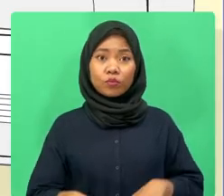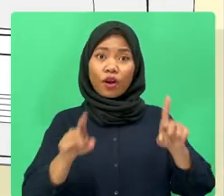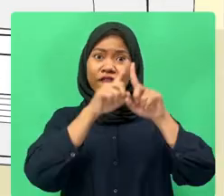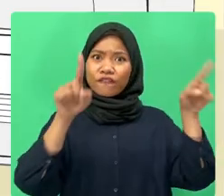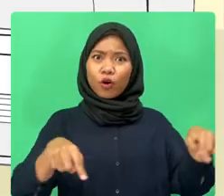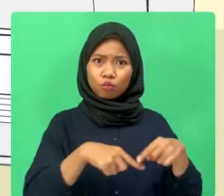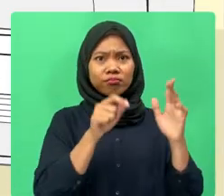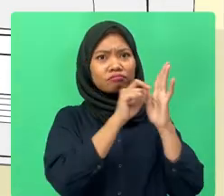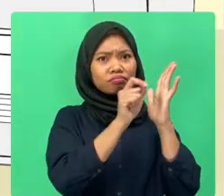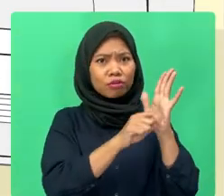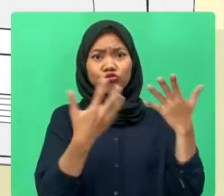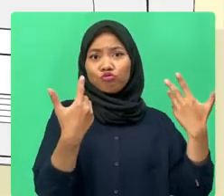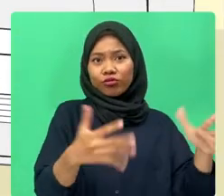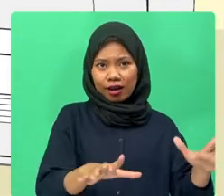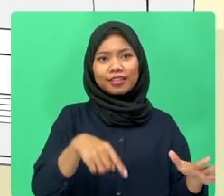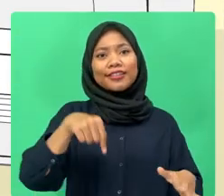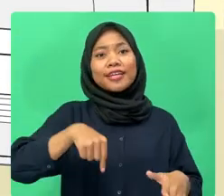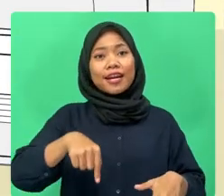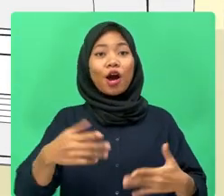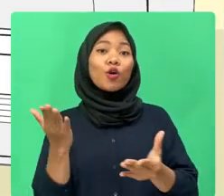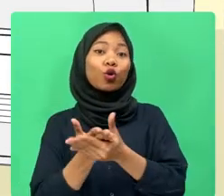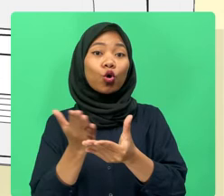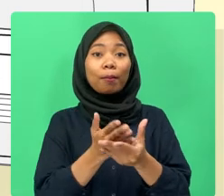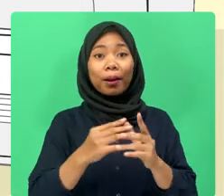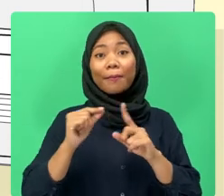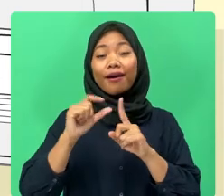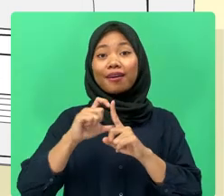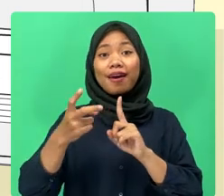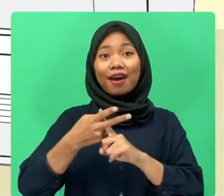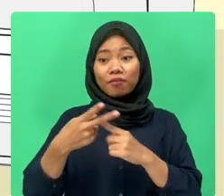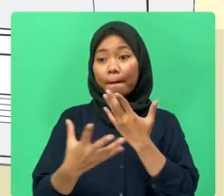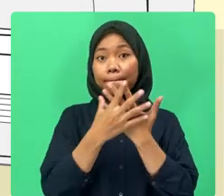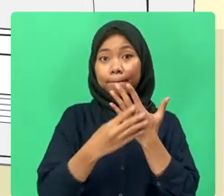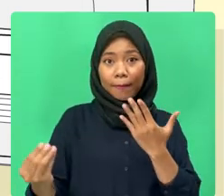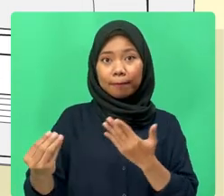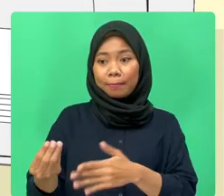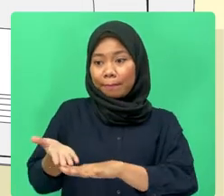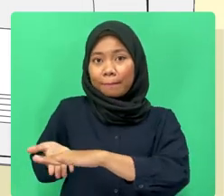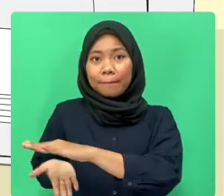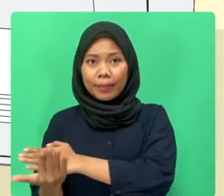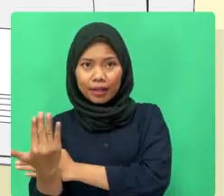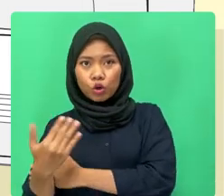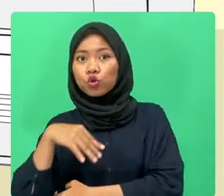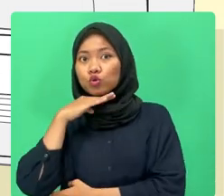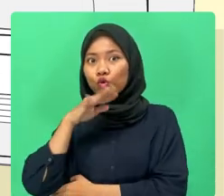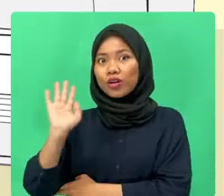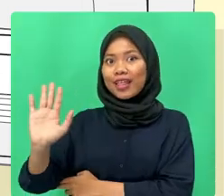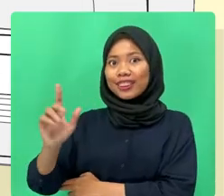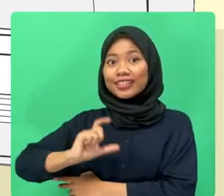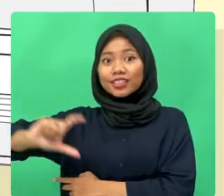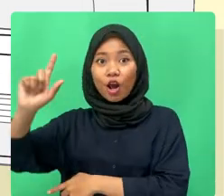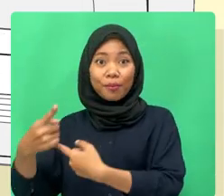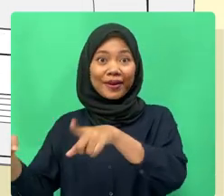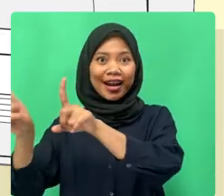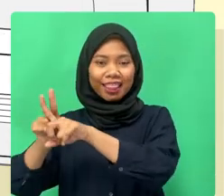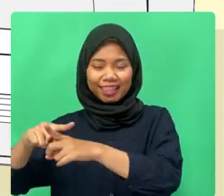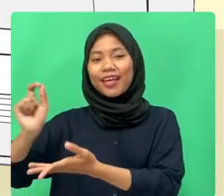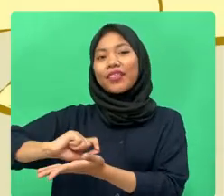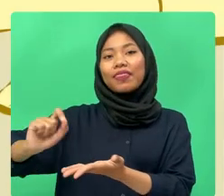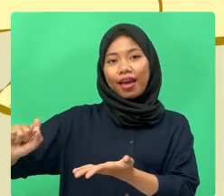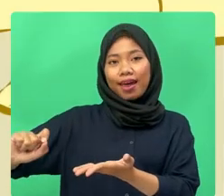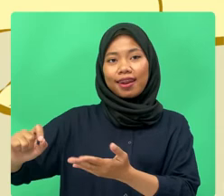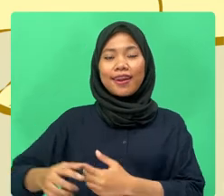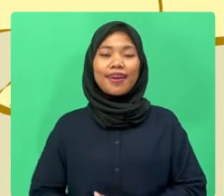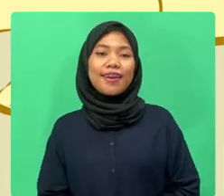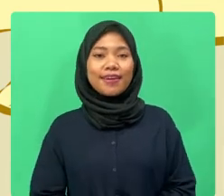Setelah mengisi formulir tersebut, Justin kini hanya perlu mengunduh file PDF perjanjiannya, mencetaknya, dan menunggu untuk ditandatangani oleh